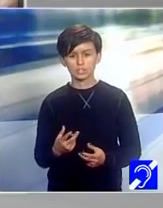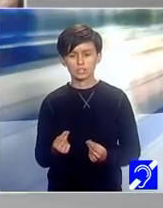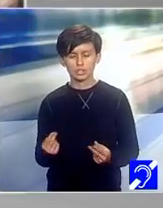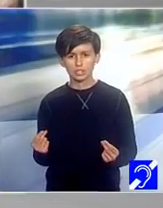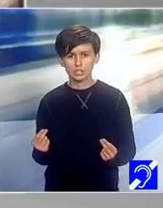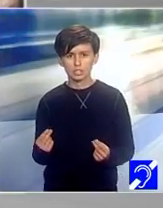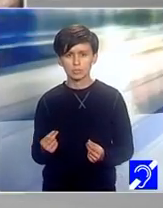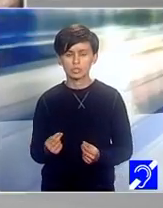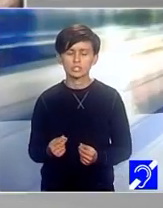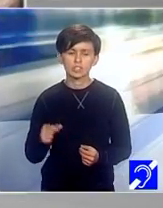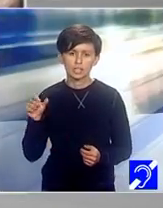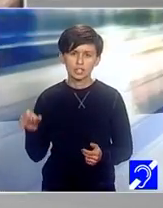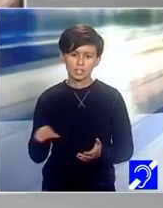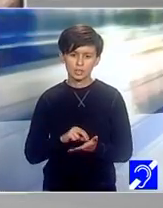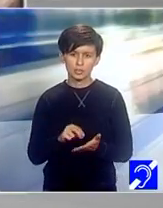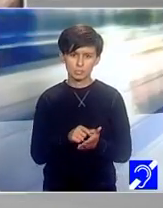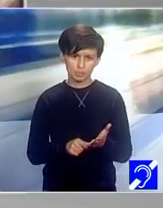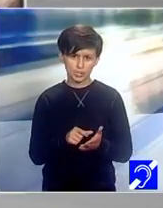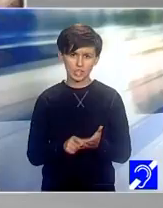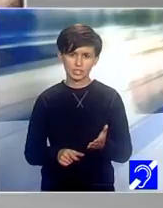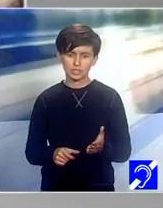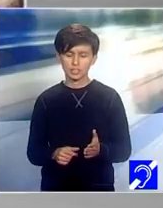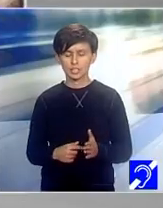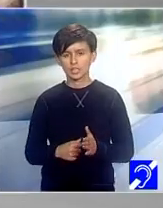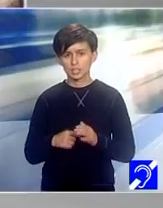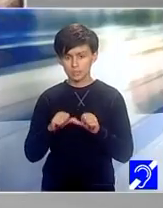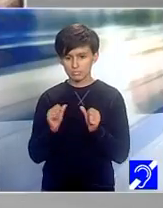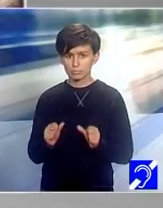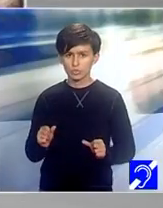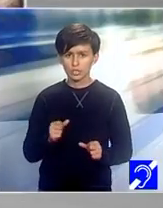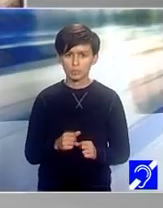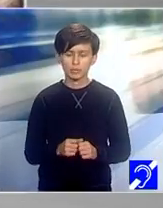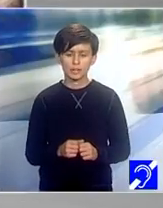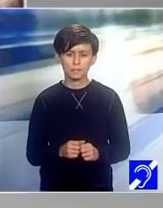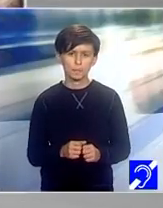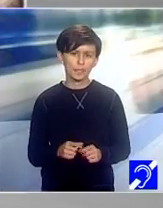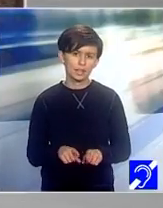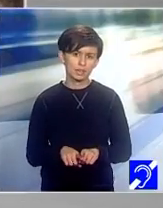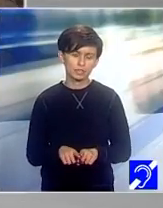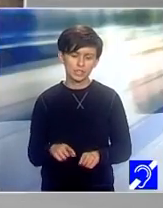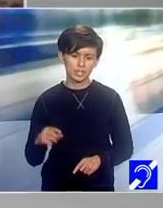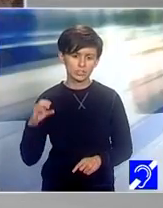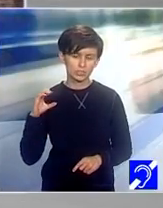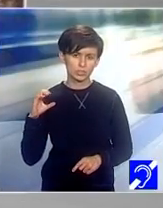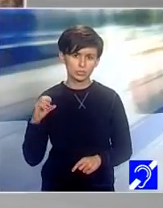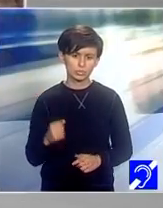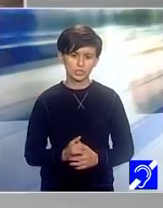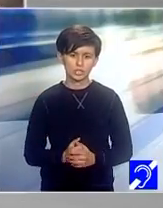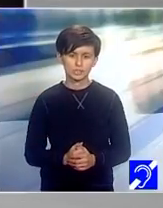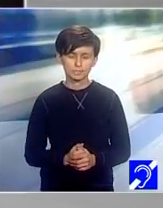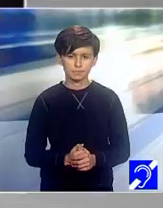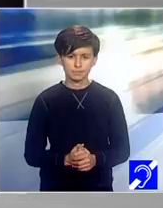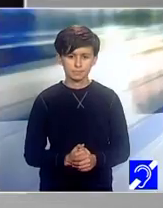estetică a lui Coșbuc, în așa fel încât astăzi să putem să ne permitem să îi uităm,